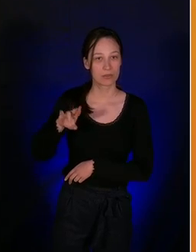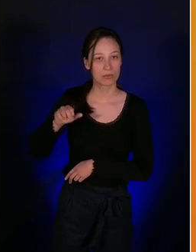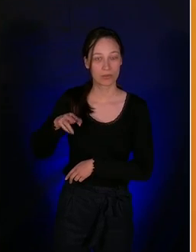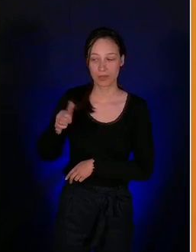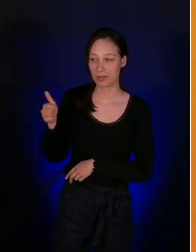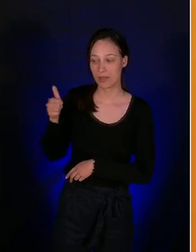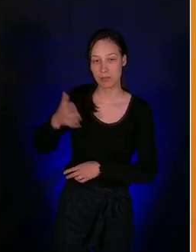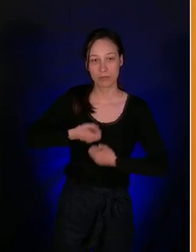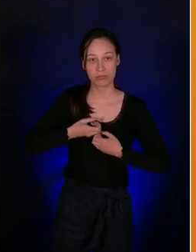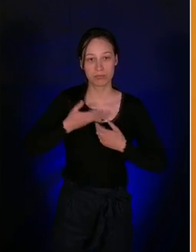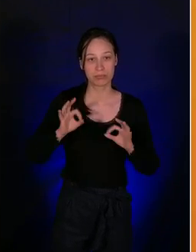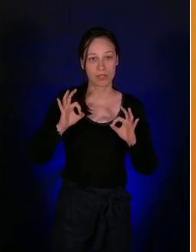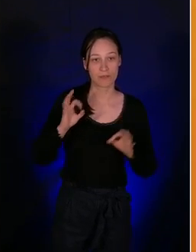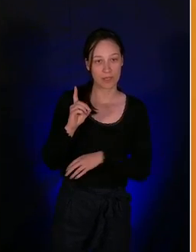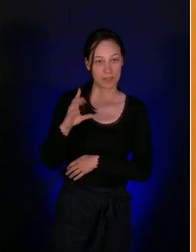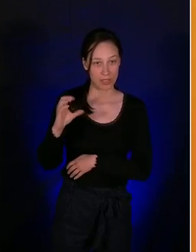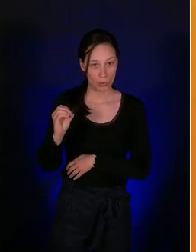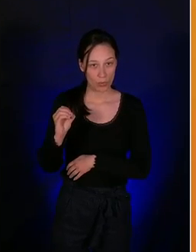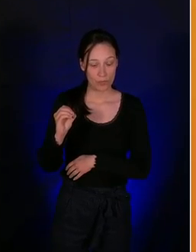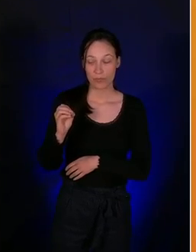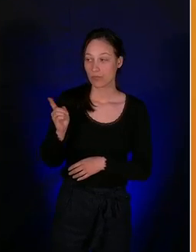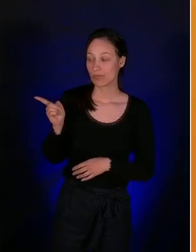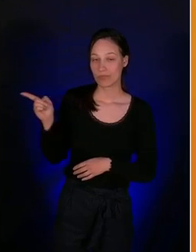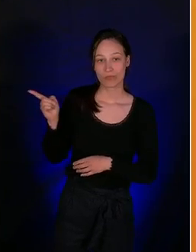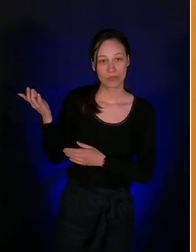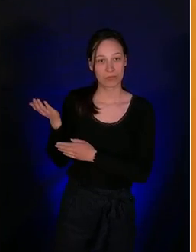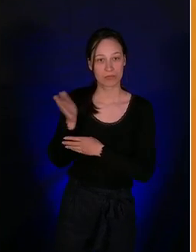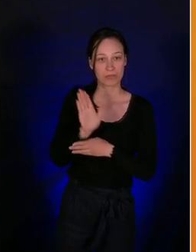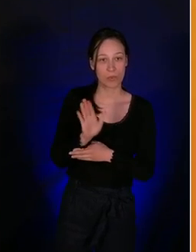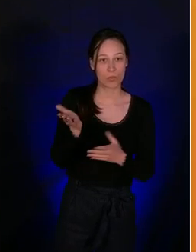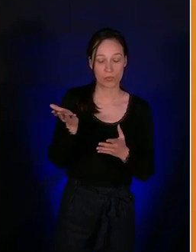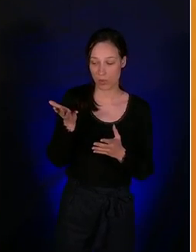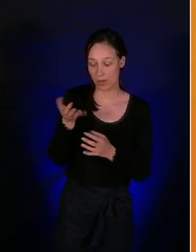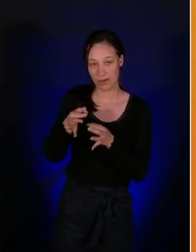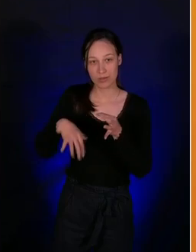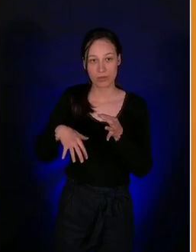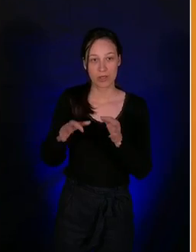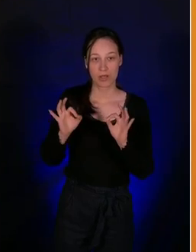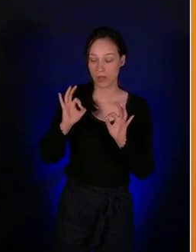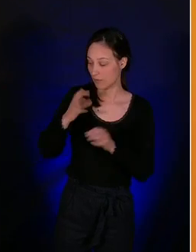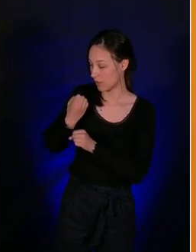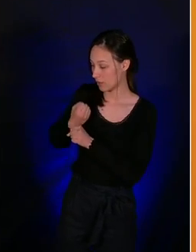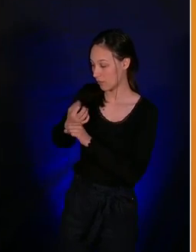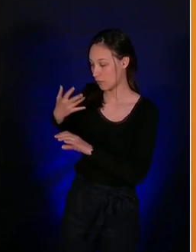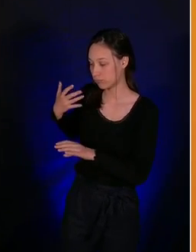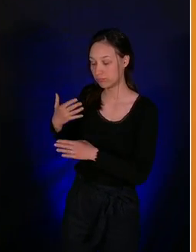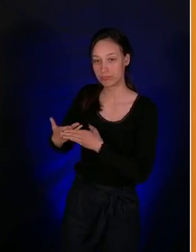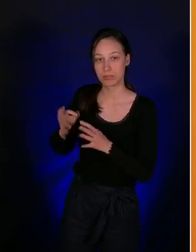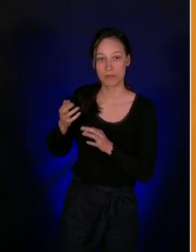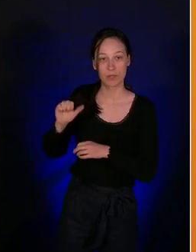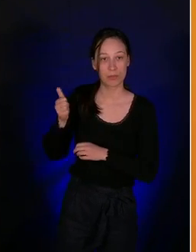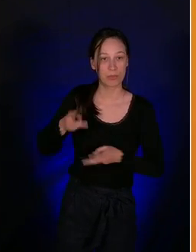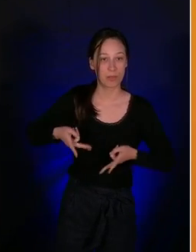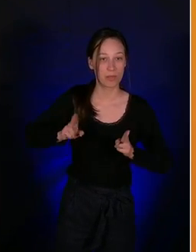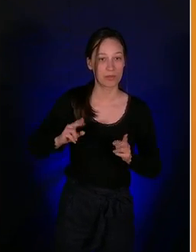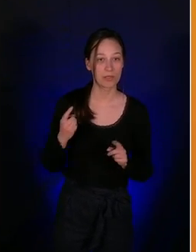Documents d'orientation pour nous rapporter le résultat de leurs travaux sur la première partie et le préambule, donc document que